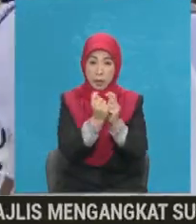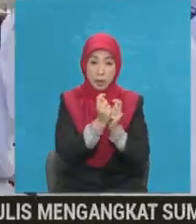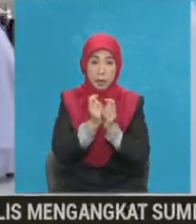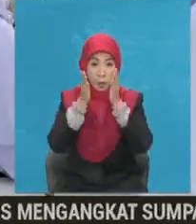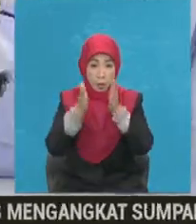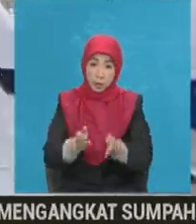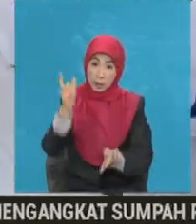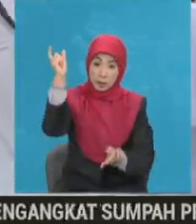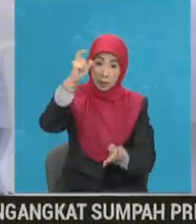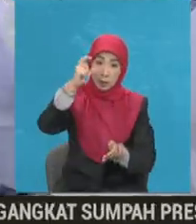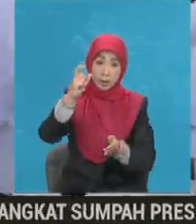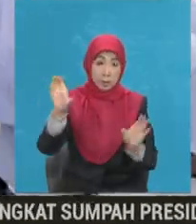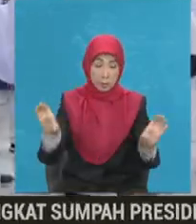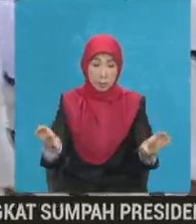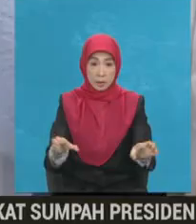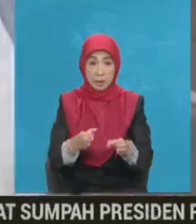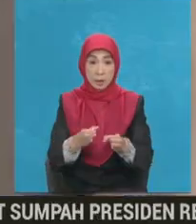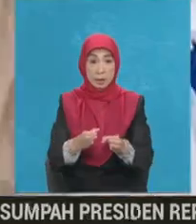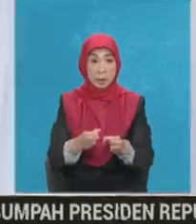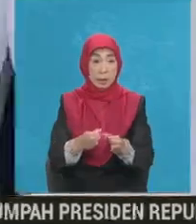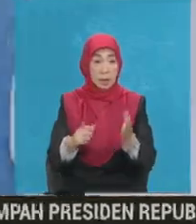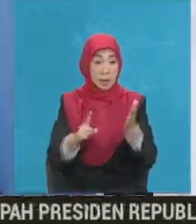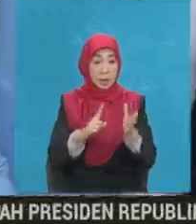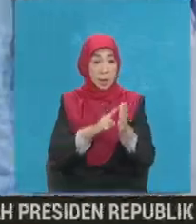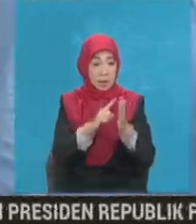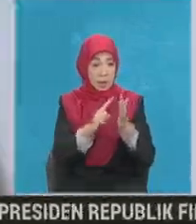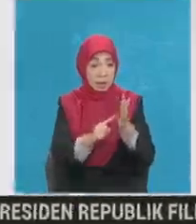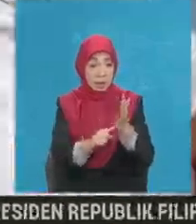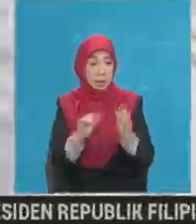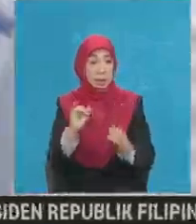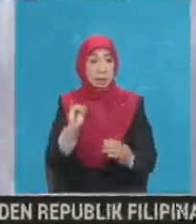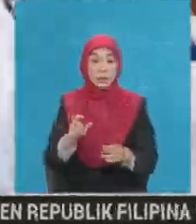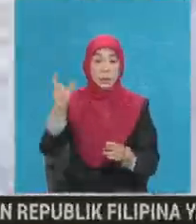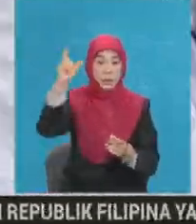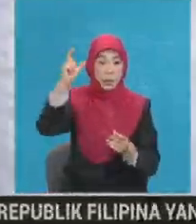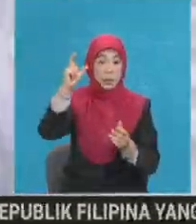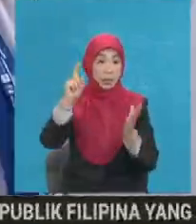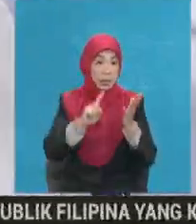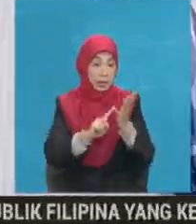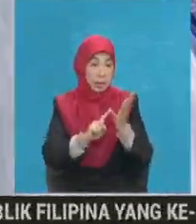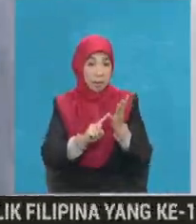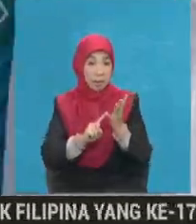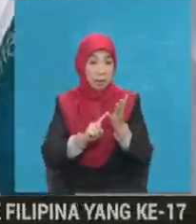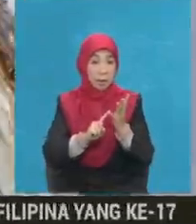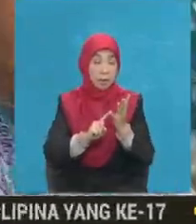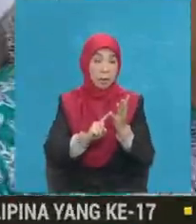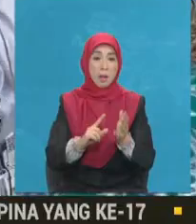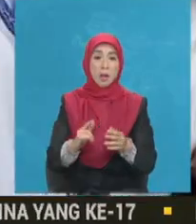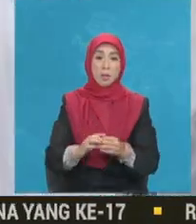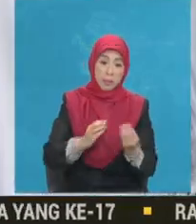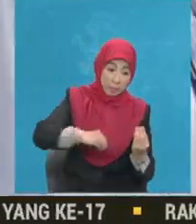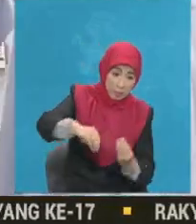umat Islam yang lain melaksanakan ibadah rukun Islam kelima yaitu menunaikan fardhu haji ke Mekkah Memangnya